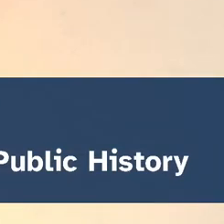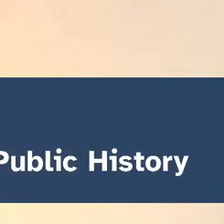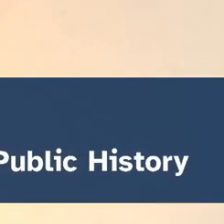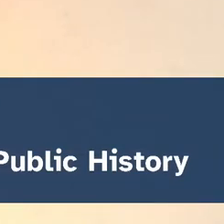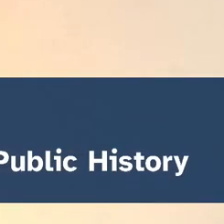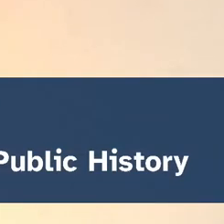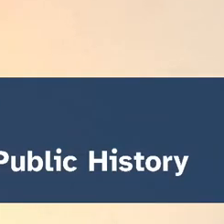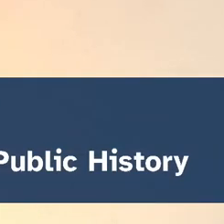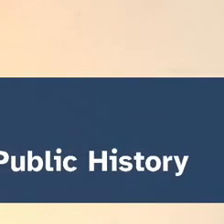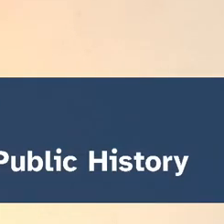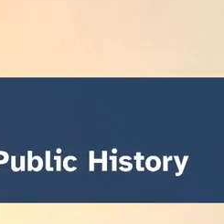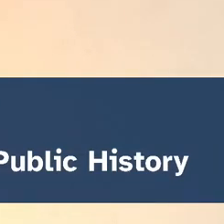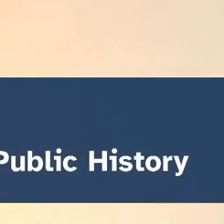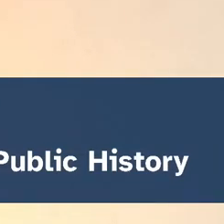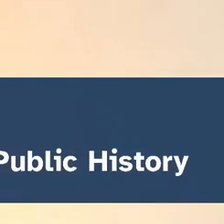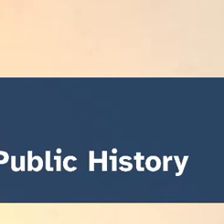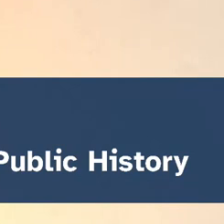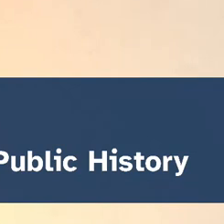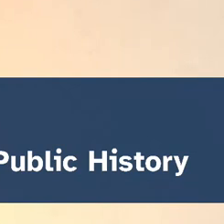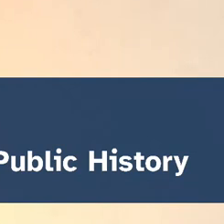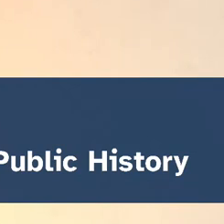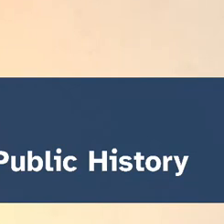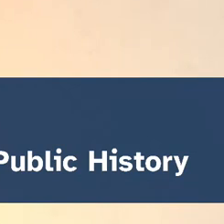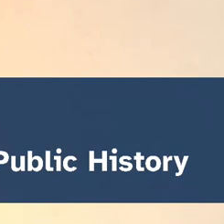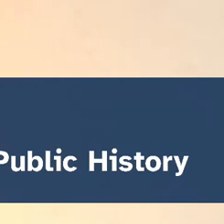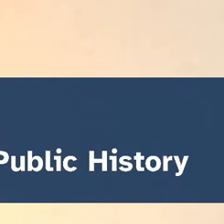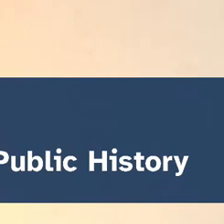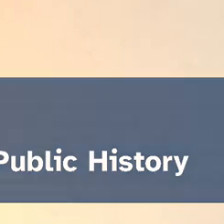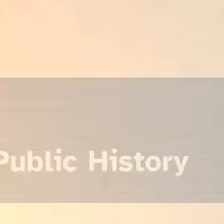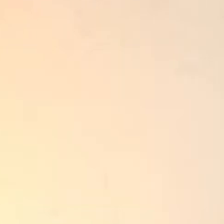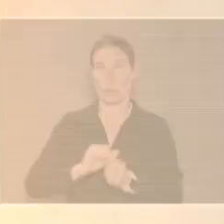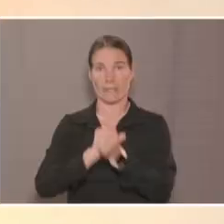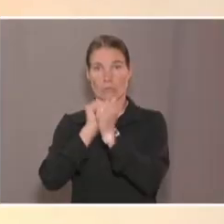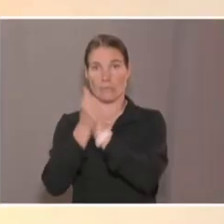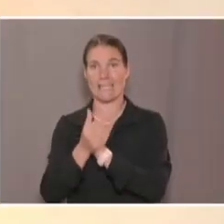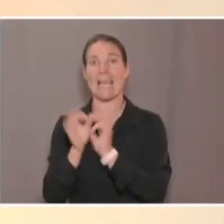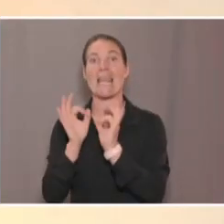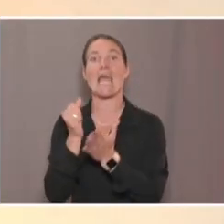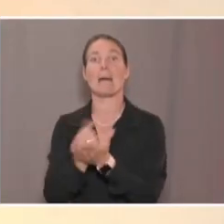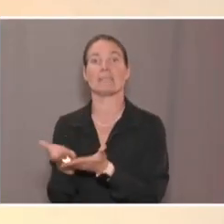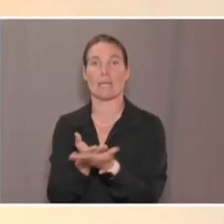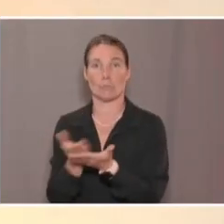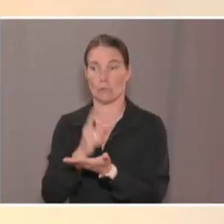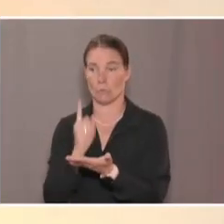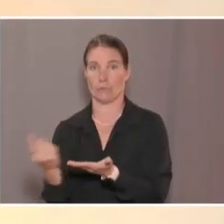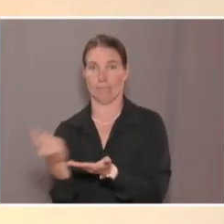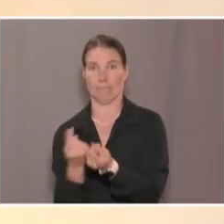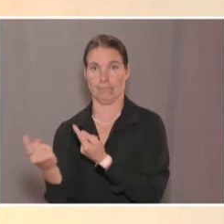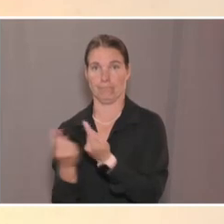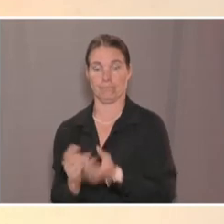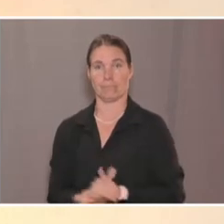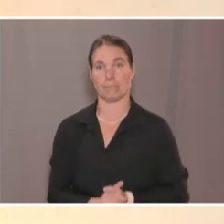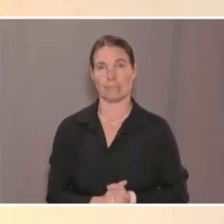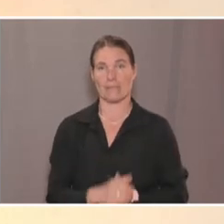Bevölkerung Schleswig-Holsteins schufen großen Bedarf für eine schnelle und reformierte Lehramtsausbildung. Gleich zwei